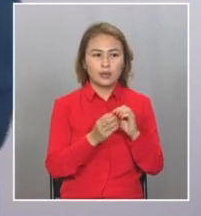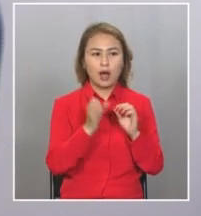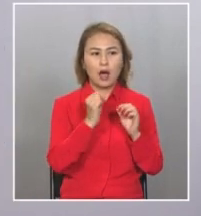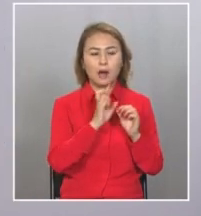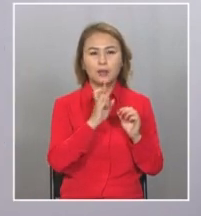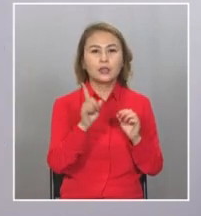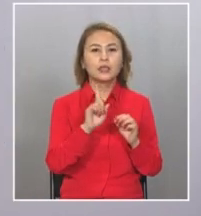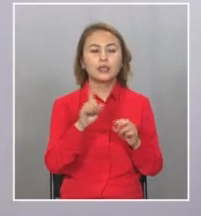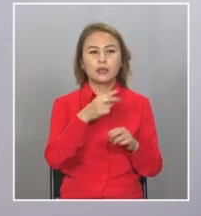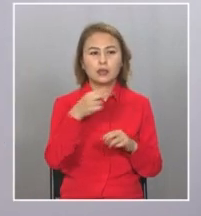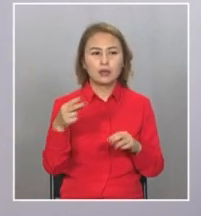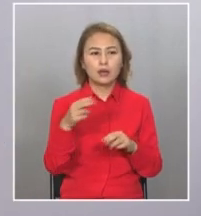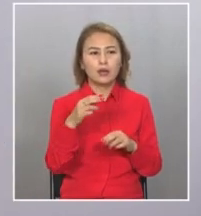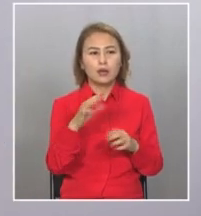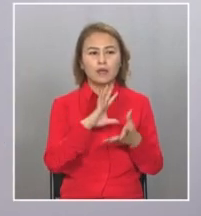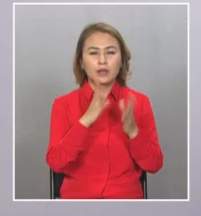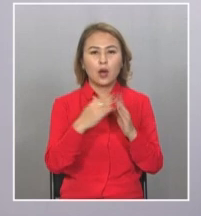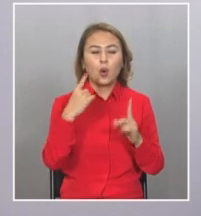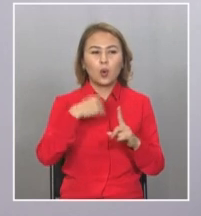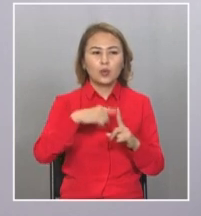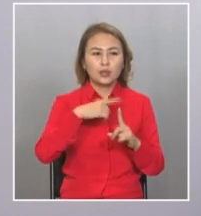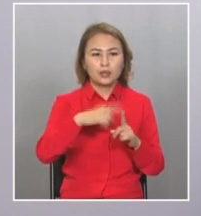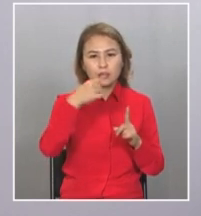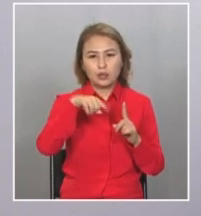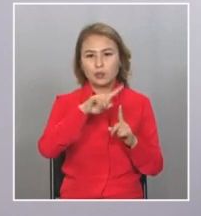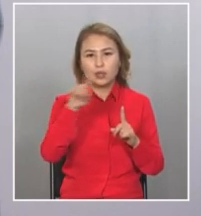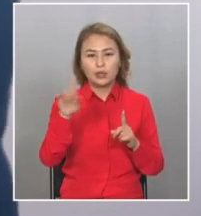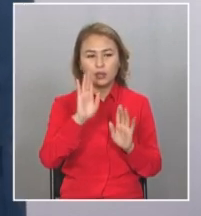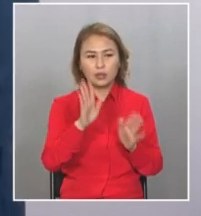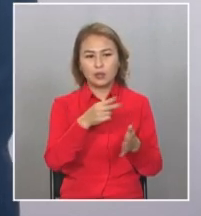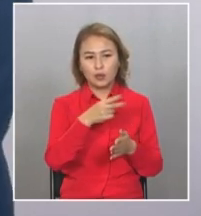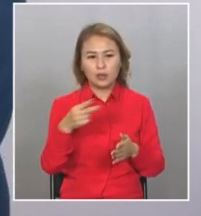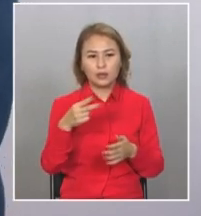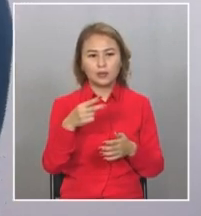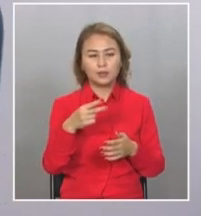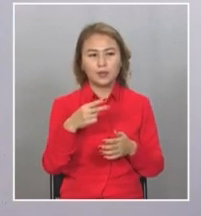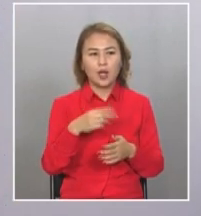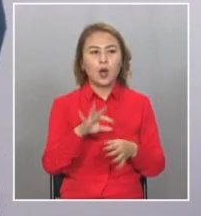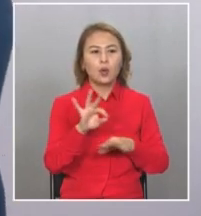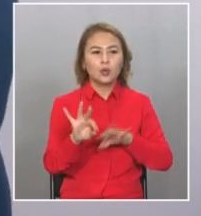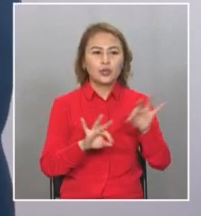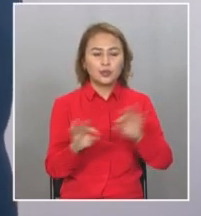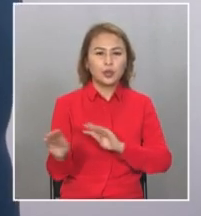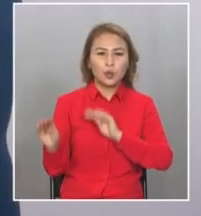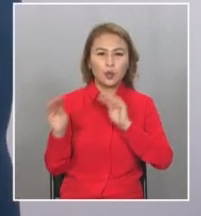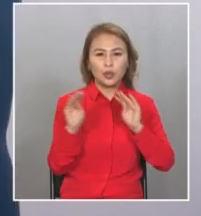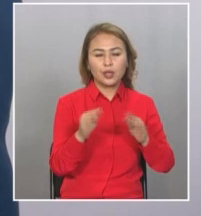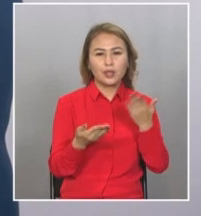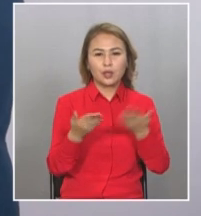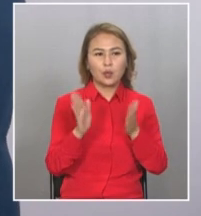АБ неге тең болады? Катеттерінің қосындысының түбіріне тең болады. Енді өлшемдерді орнына қоятын